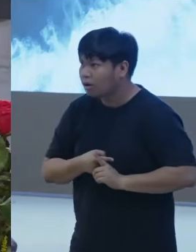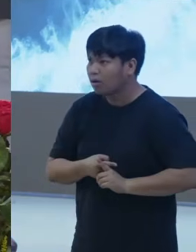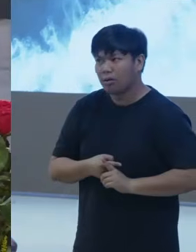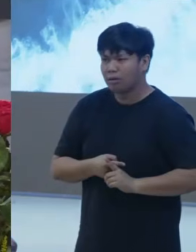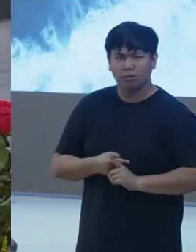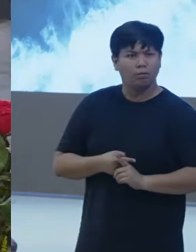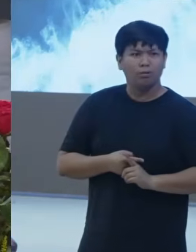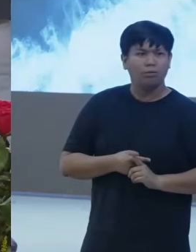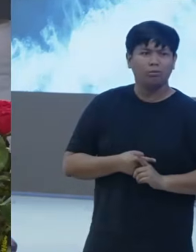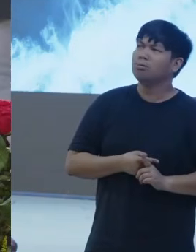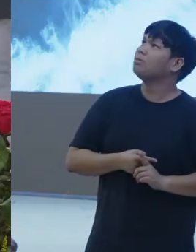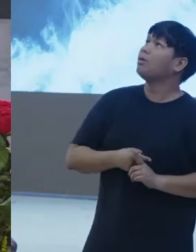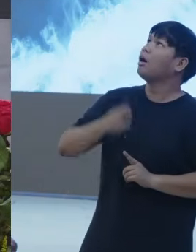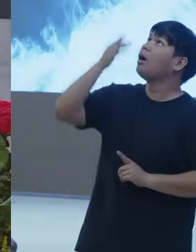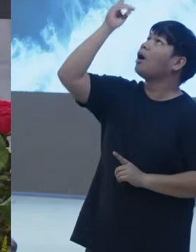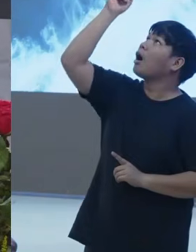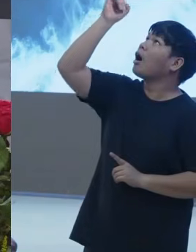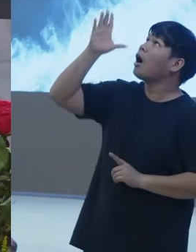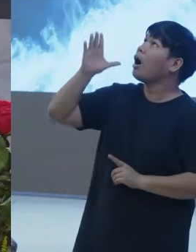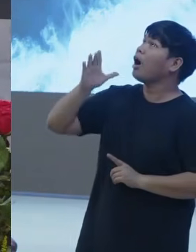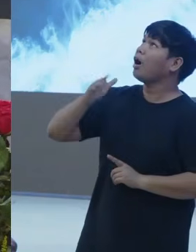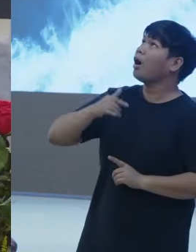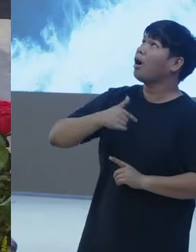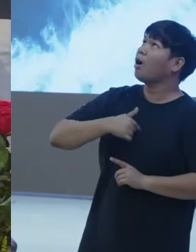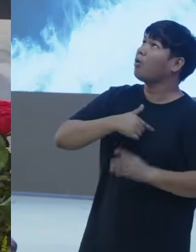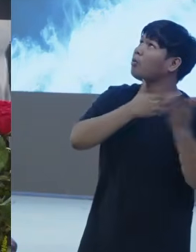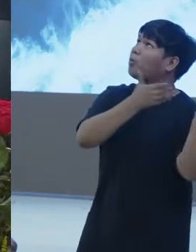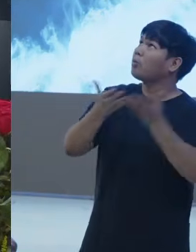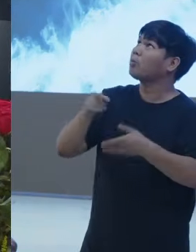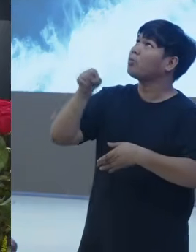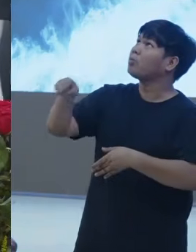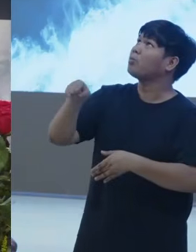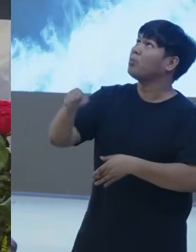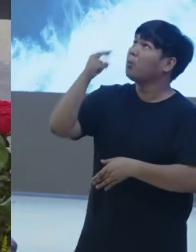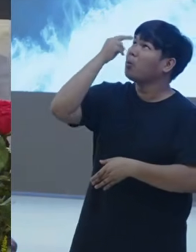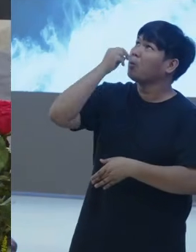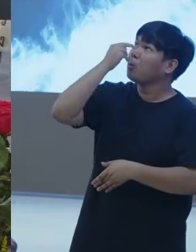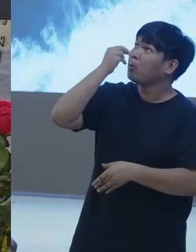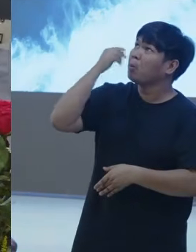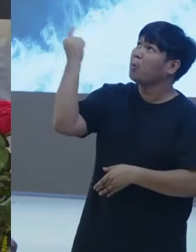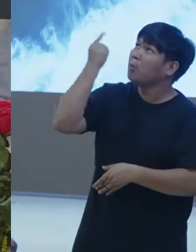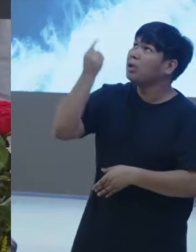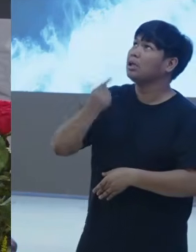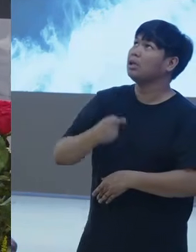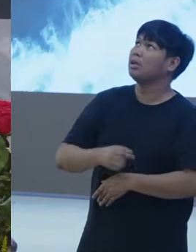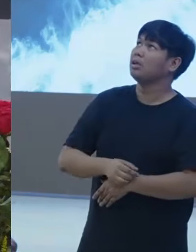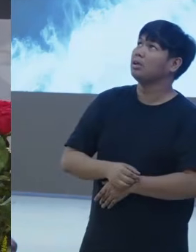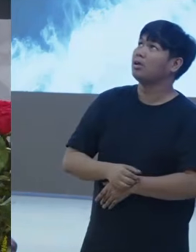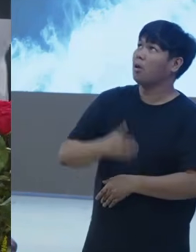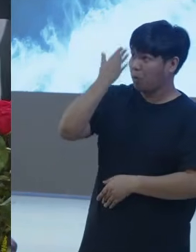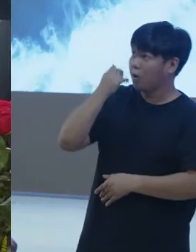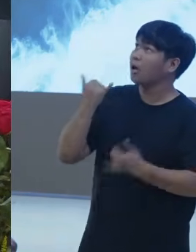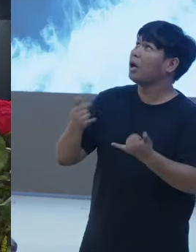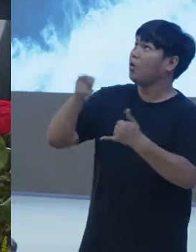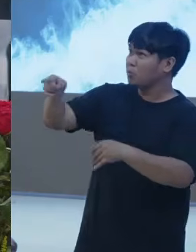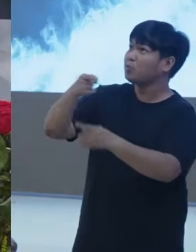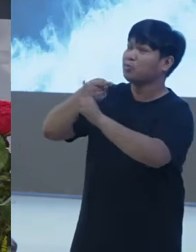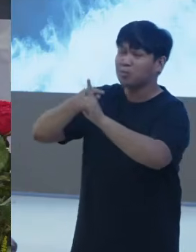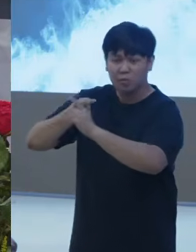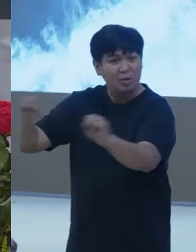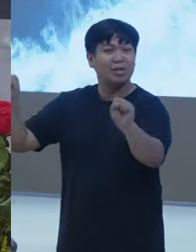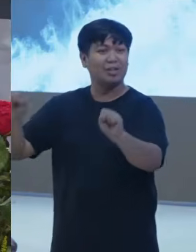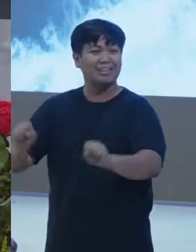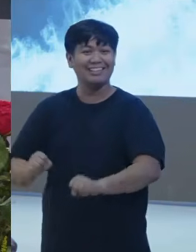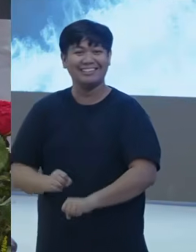Galit na galit ka ngayon sa Panginoon. Kasi may atraso sa akin ito. Hindi ko ito mapapatawad.